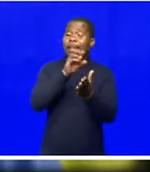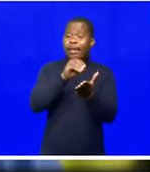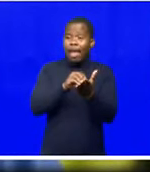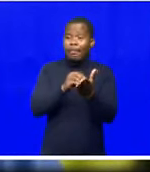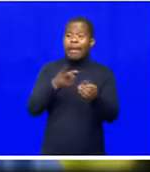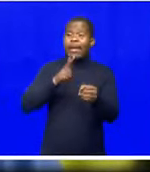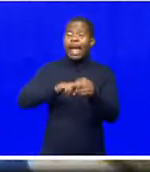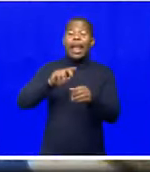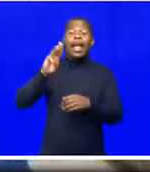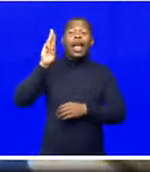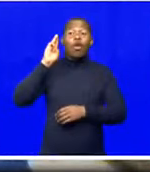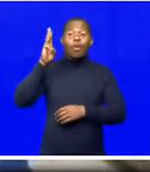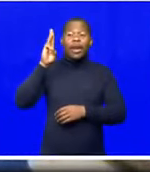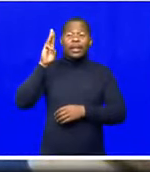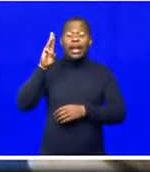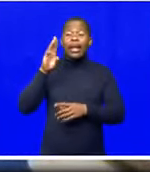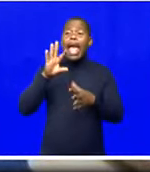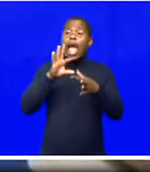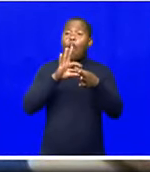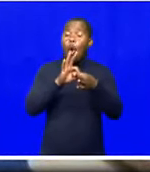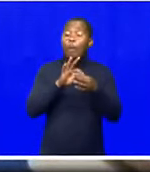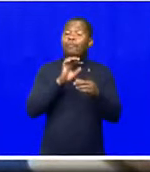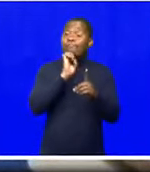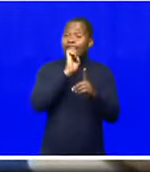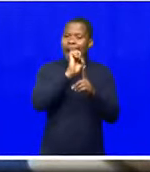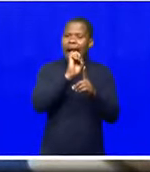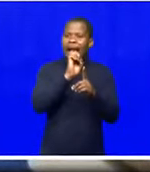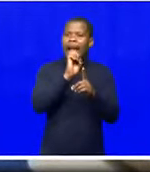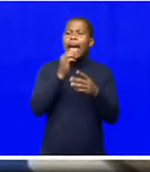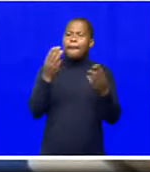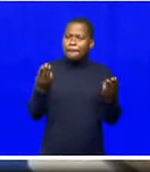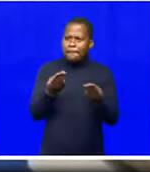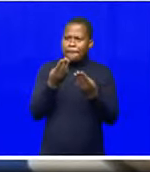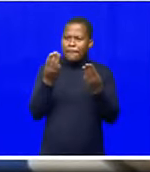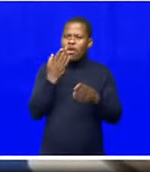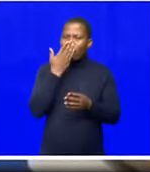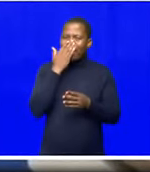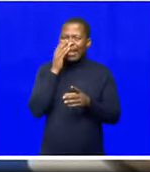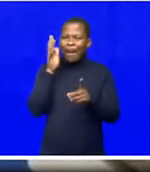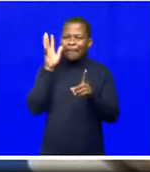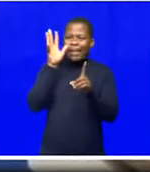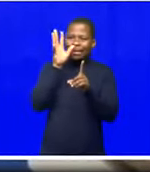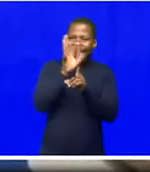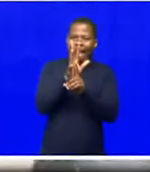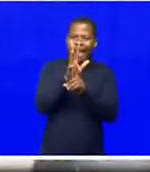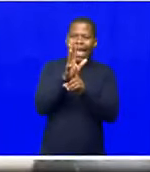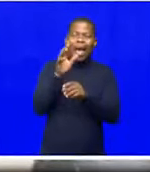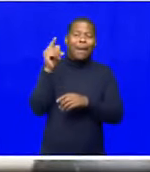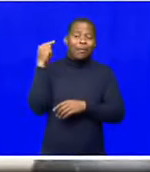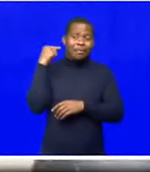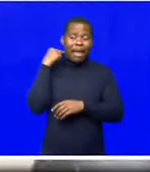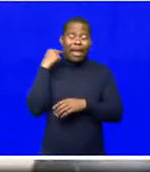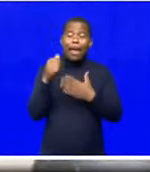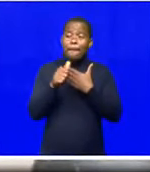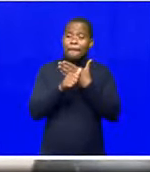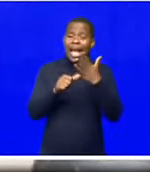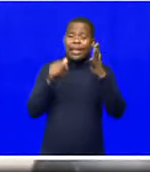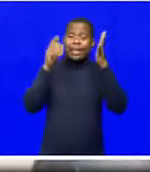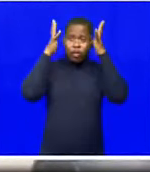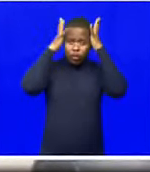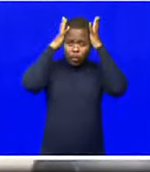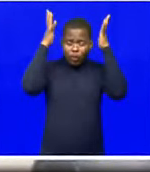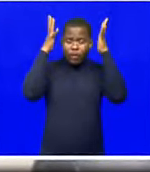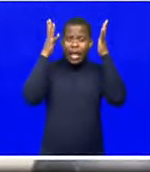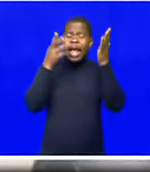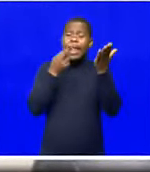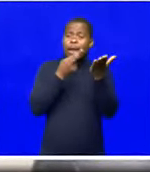Mengameli Moise wangenelwa tigebengu ngenyanga yakholwane endlini yakhe tafike tambulala. Umbiko uthi Gilbert